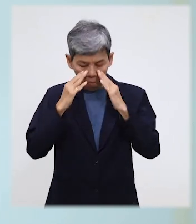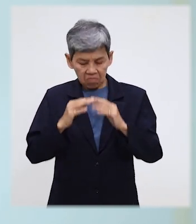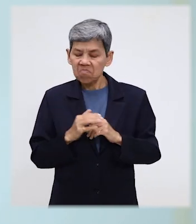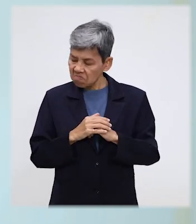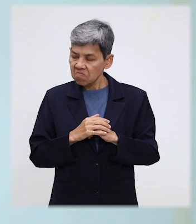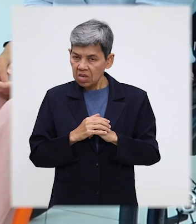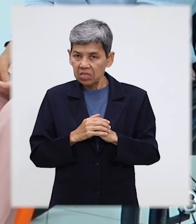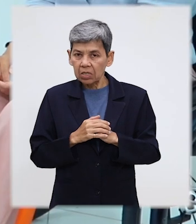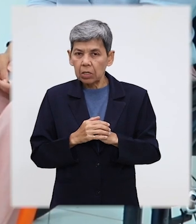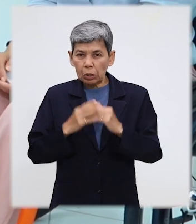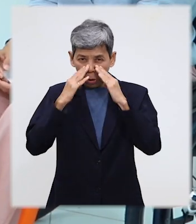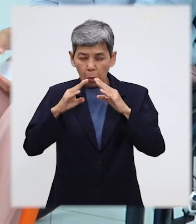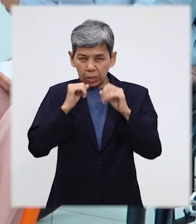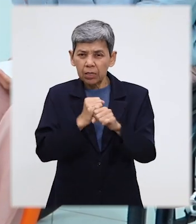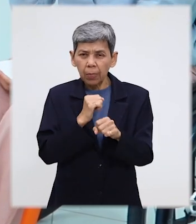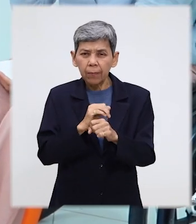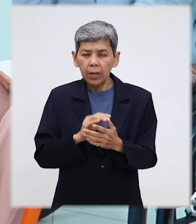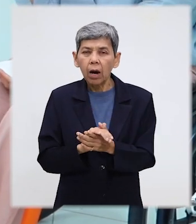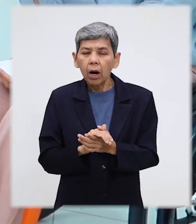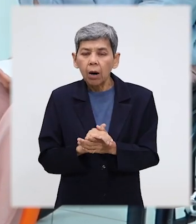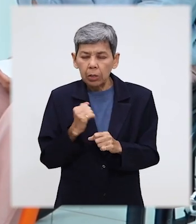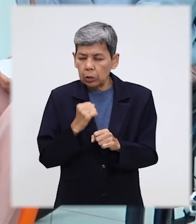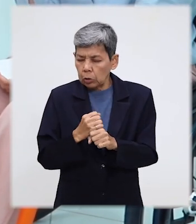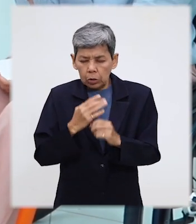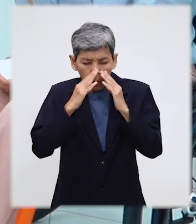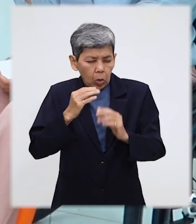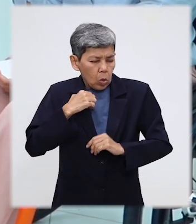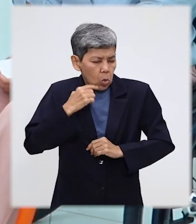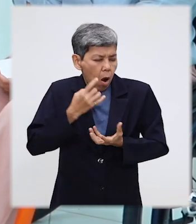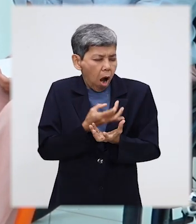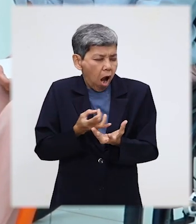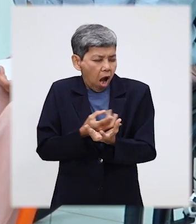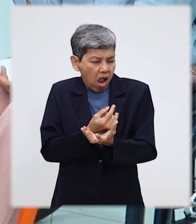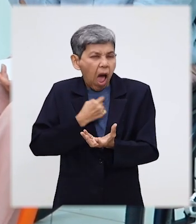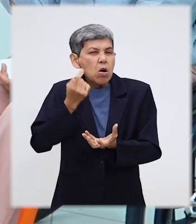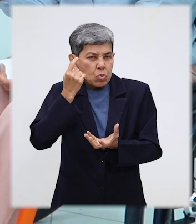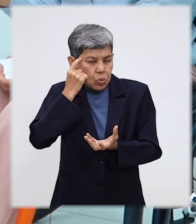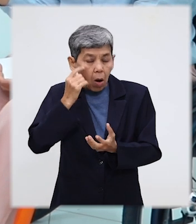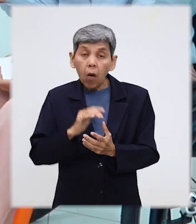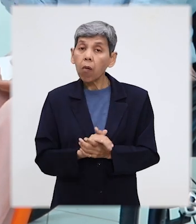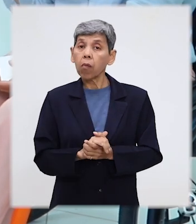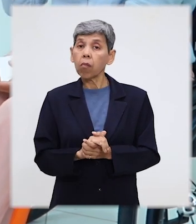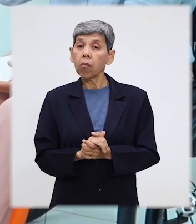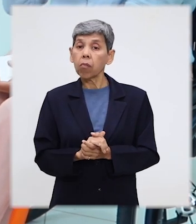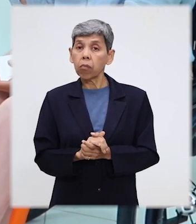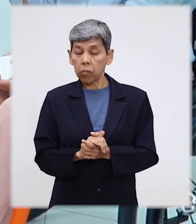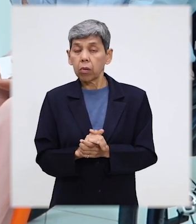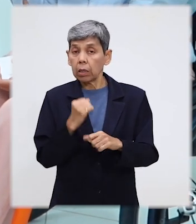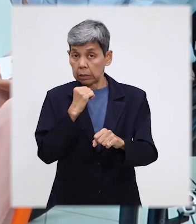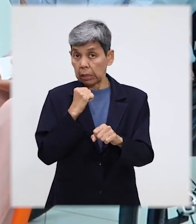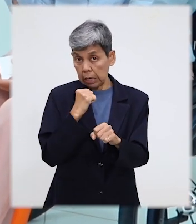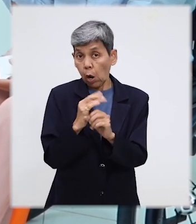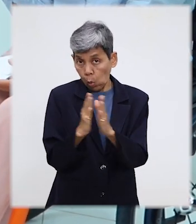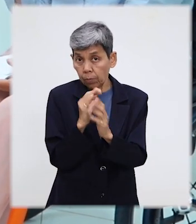คนตาปกตินั่นคือผู้สูงได้ว่า ฟังละเอียดได้มากกว่าโอ้ sensory นี่รวมในเรื่องของการ